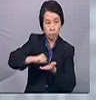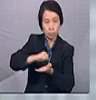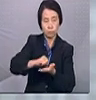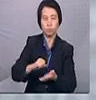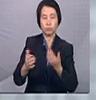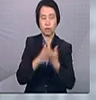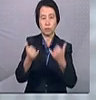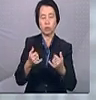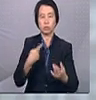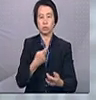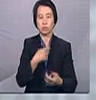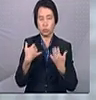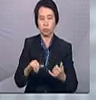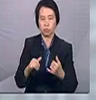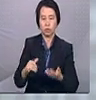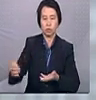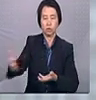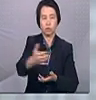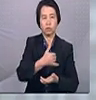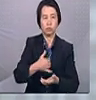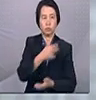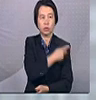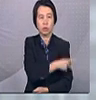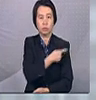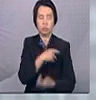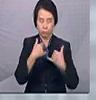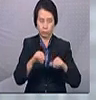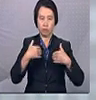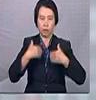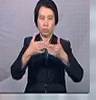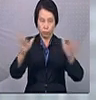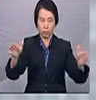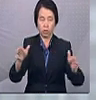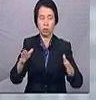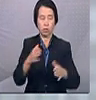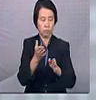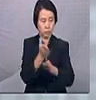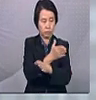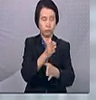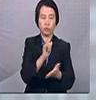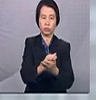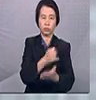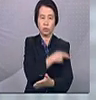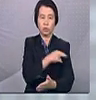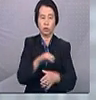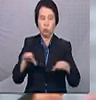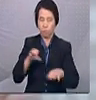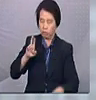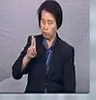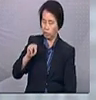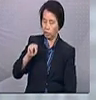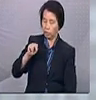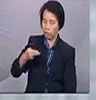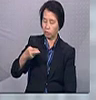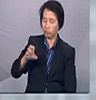Setakat ini kita masih kumpulkan figure sebab klinik kita masih berjalan. Sebelum ni klinik ni dijalankan oleh UNHCR, tapi sekarang